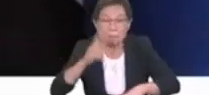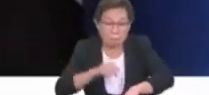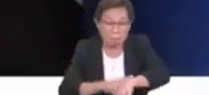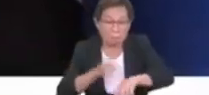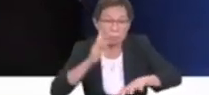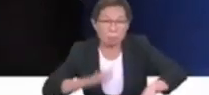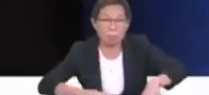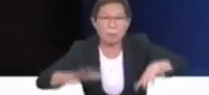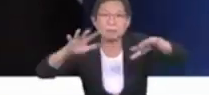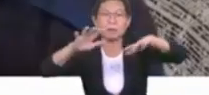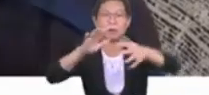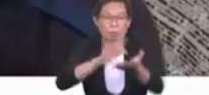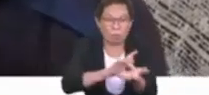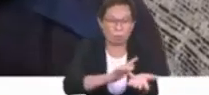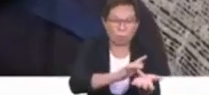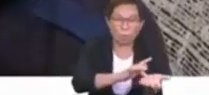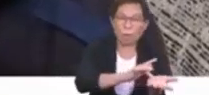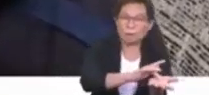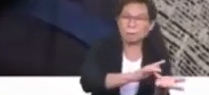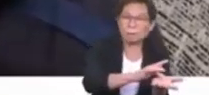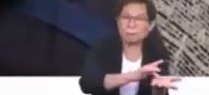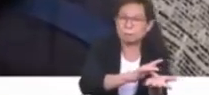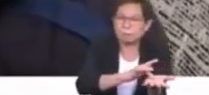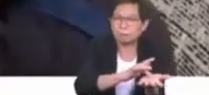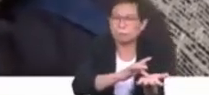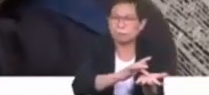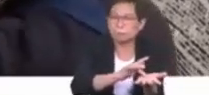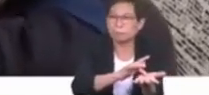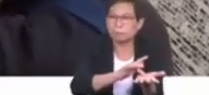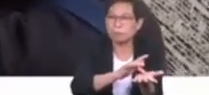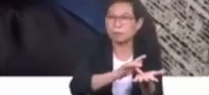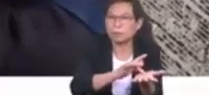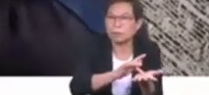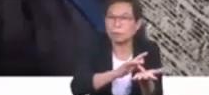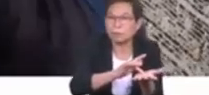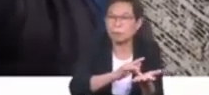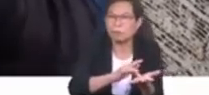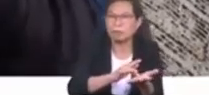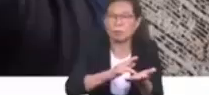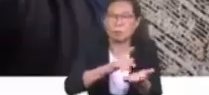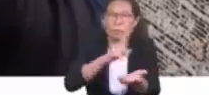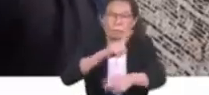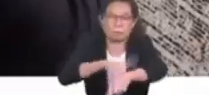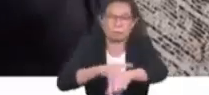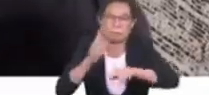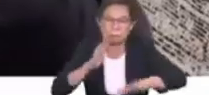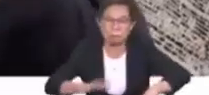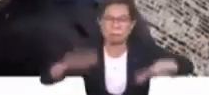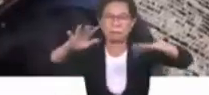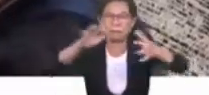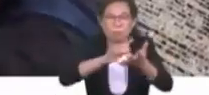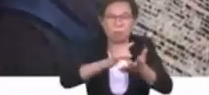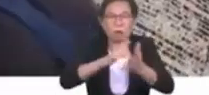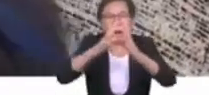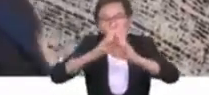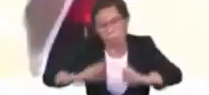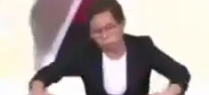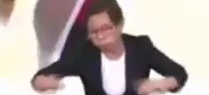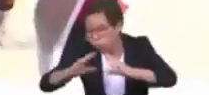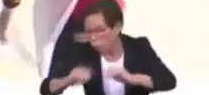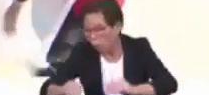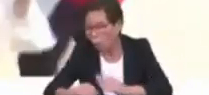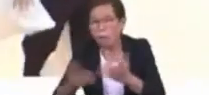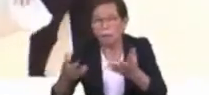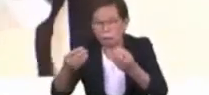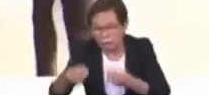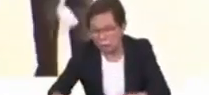banjir, ubat ubat dia apa tu, masa banjir ubat dia tak ada, macam tenggelam ke hanyut tu semua, boleh dapatkan